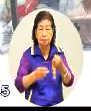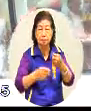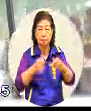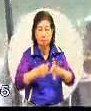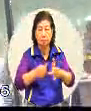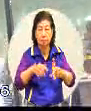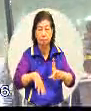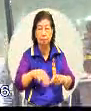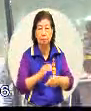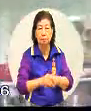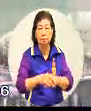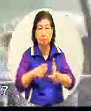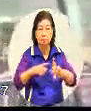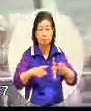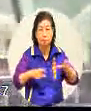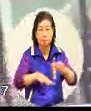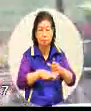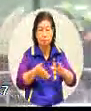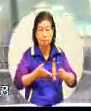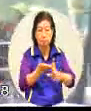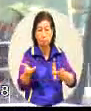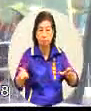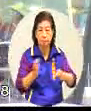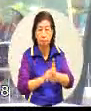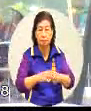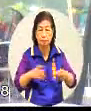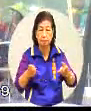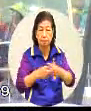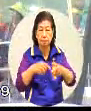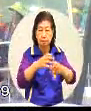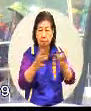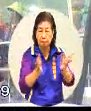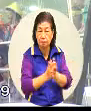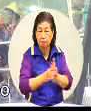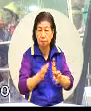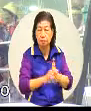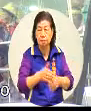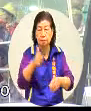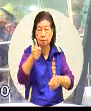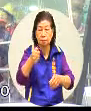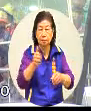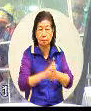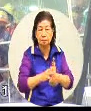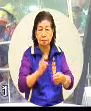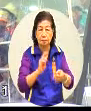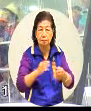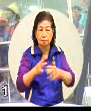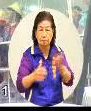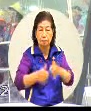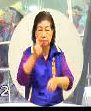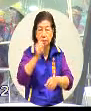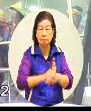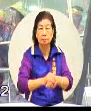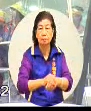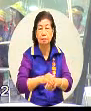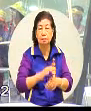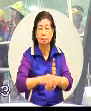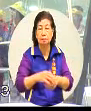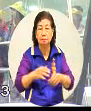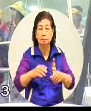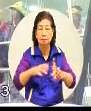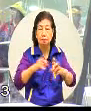有大湖水利小组组长谢李慧娟太爷水利小